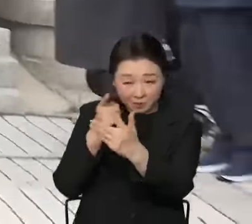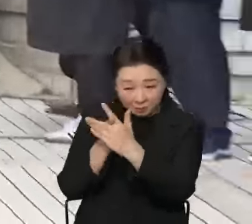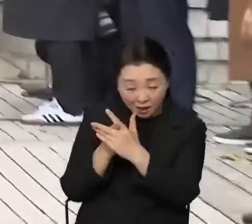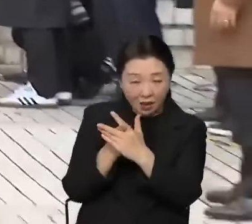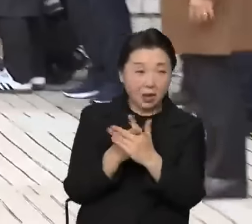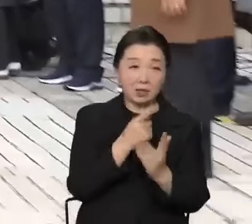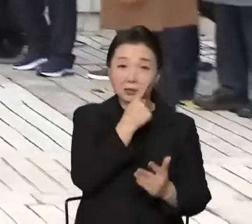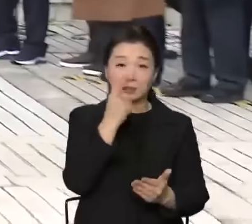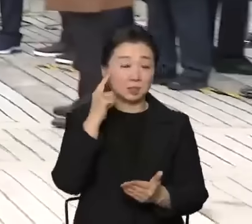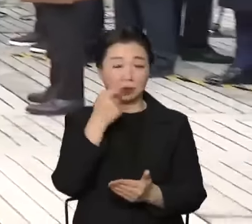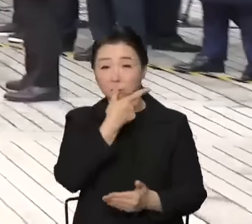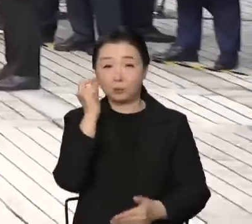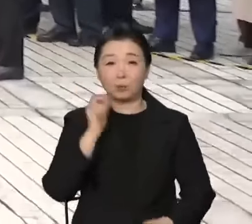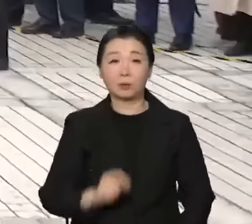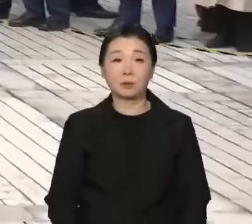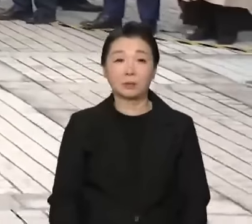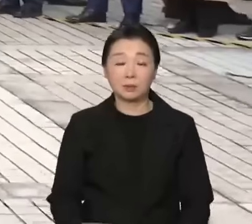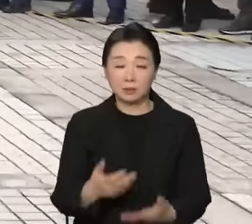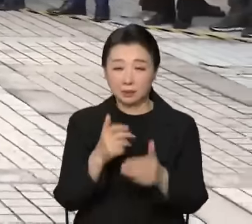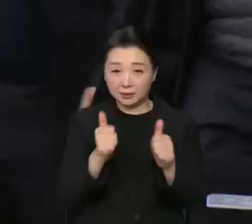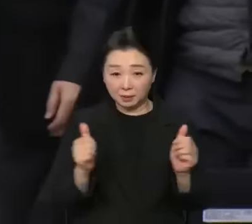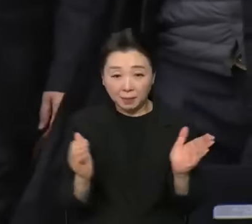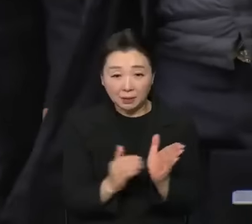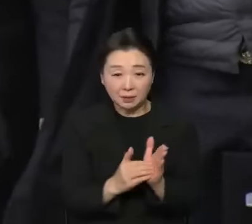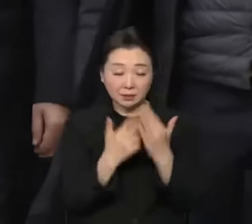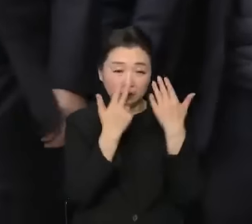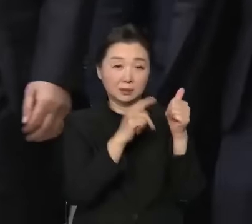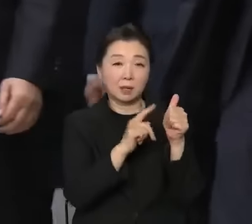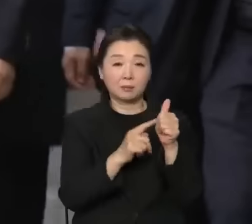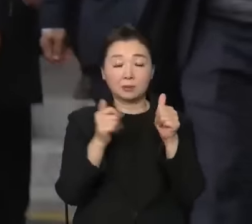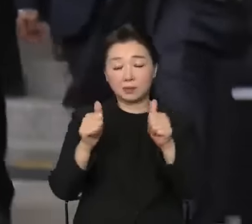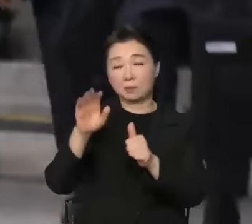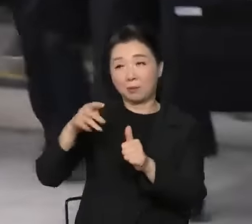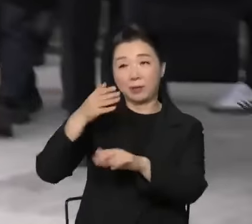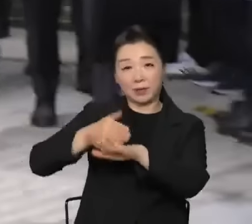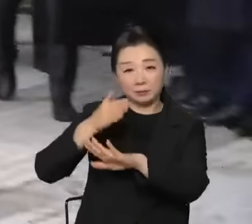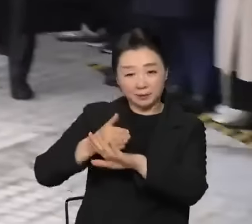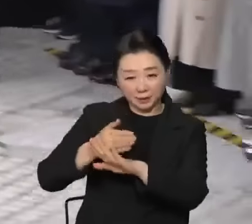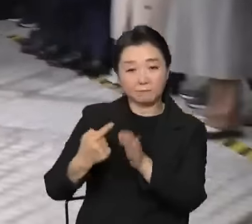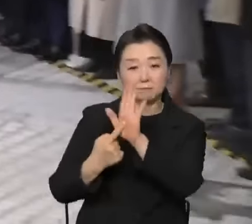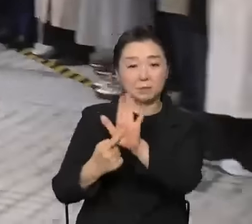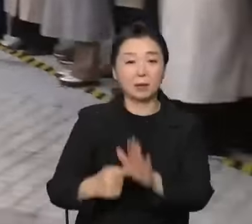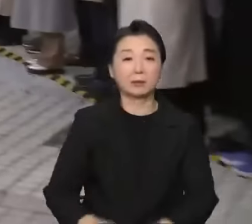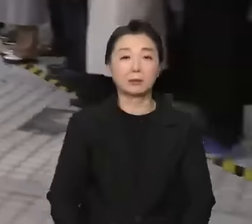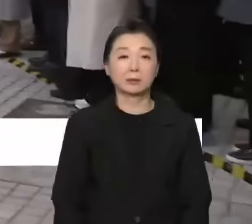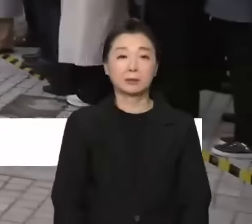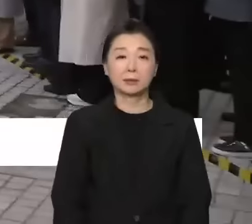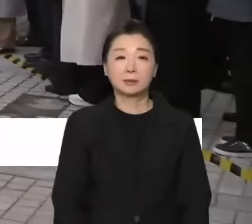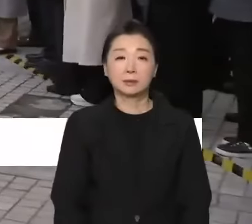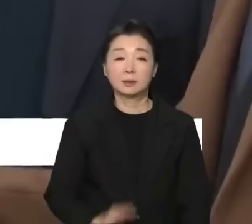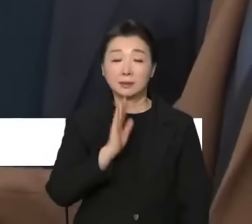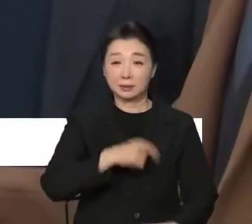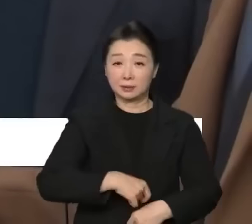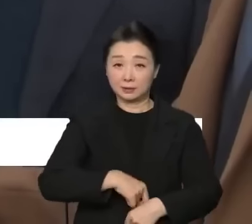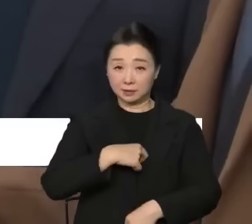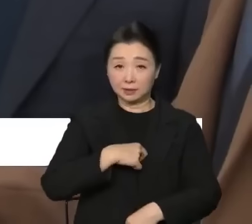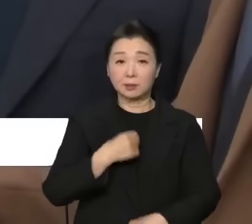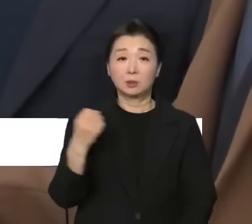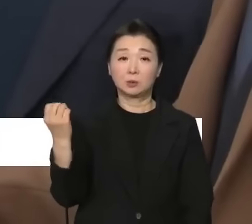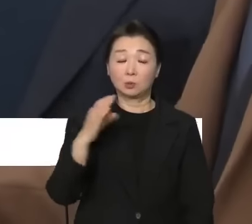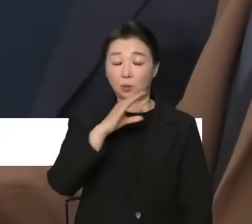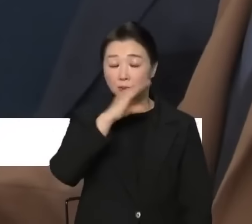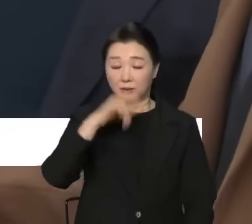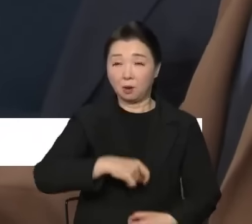판단했습니다. 재판을 마치고 나오며 이 대표는 재판부에 감사를 표했습니다. 진실과